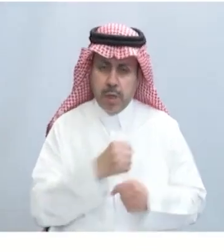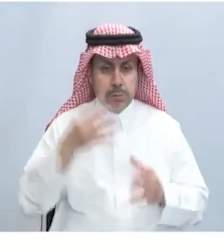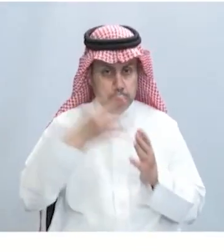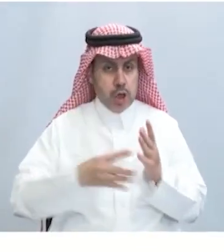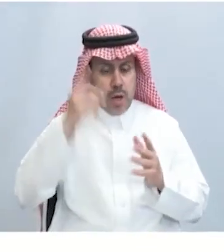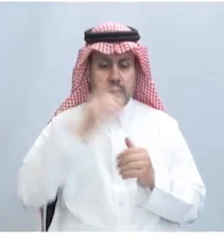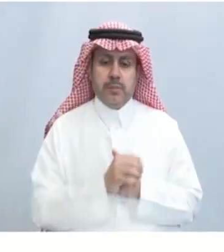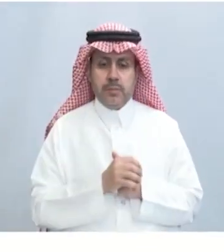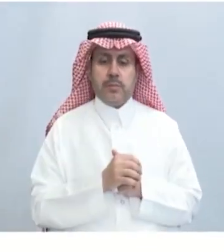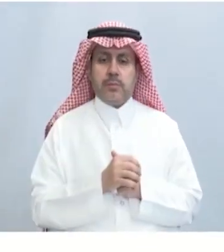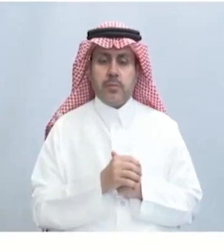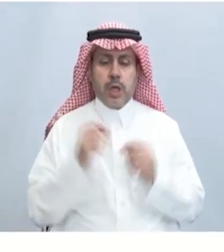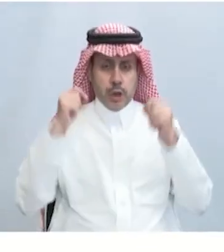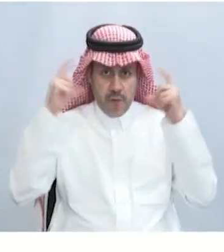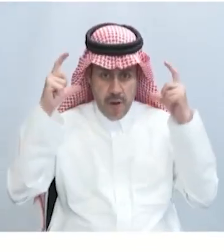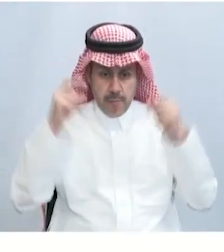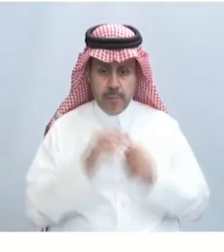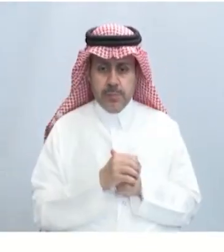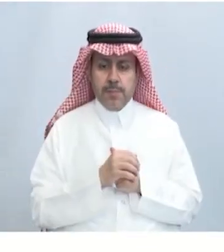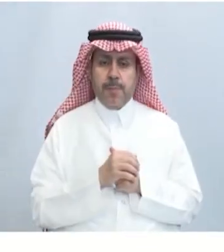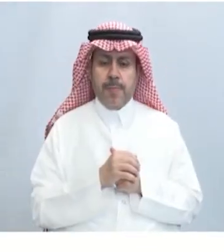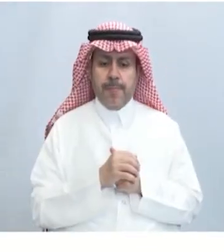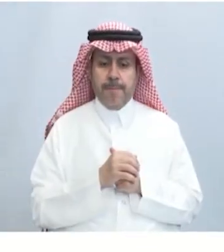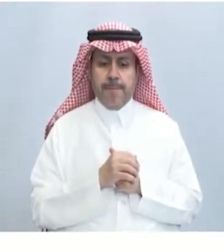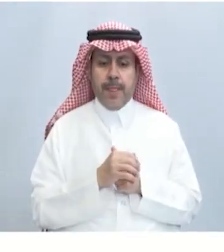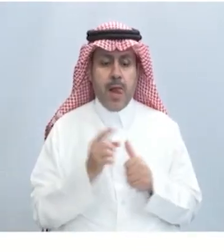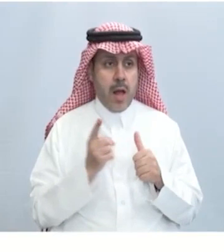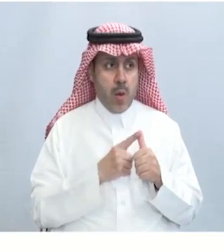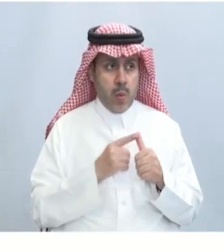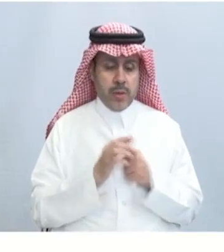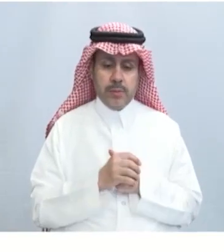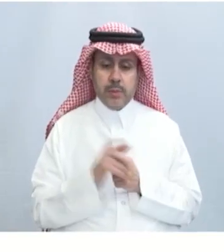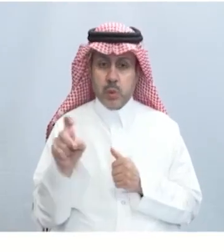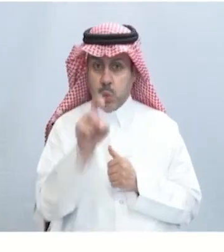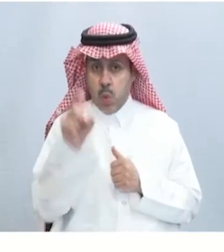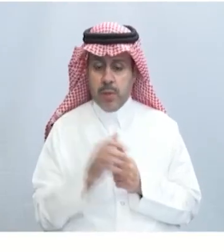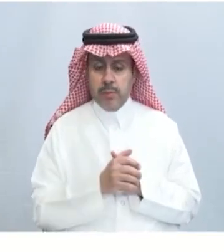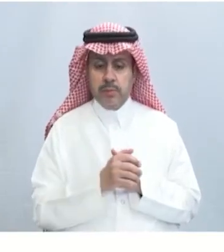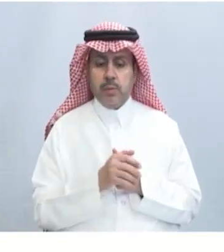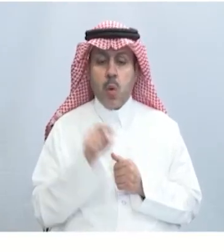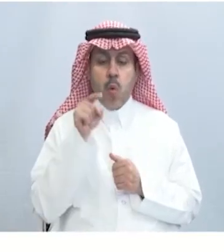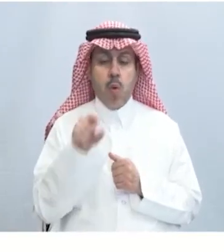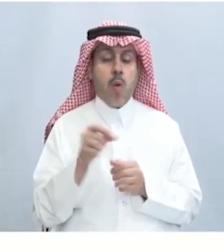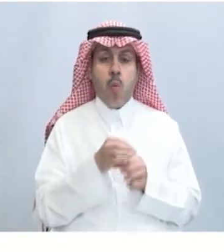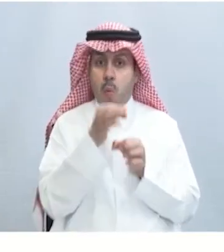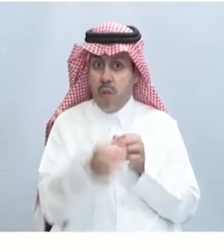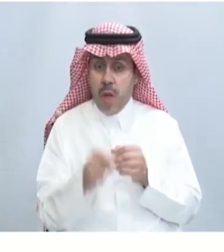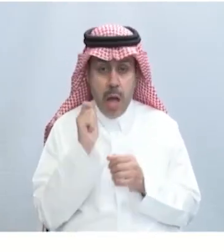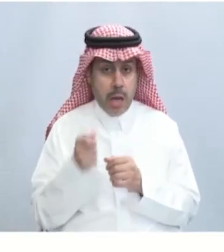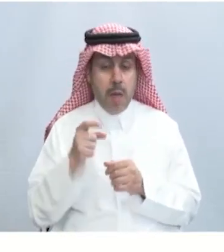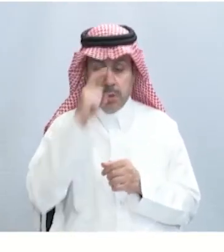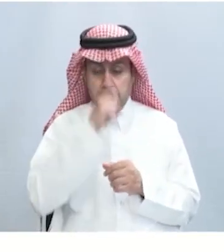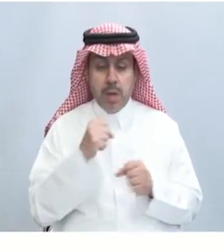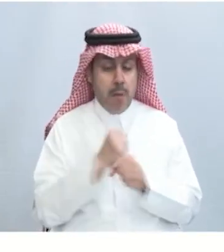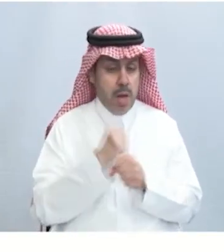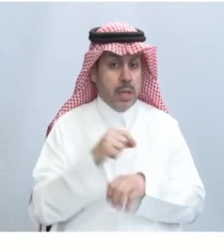وتعالى نتحقق من فهمنا بعد ان اخذنا هذا الدرس تاملوا معي السؤال الاول هو وضع احكام الزاميه يعمل الناس